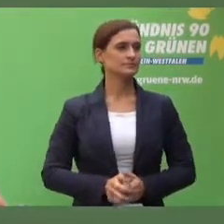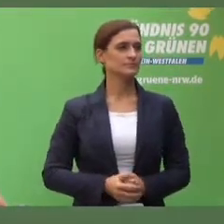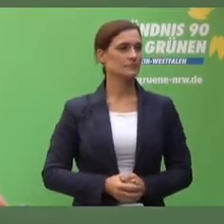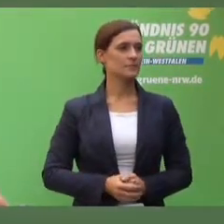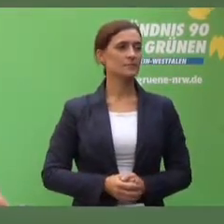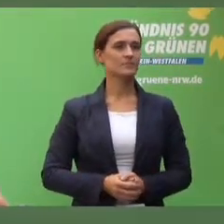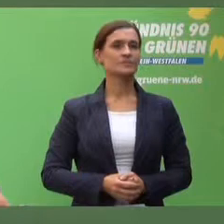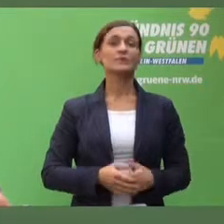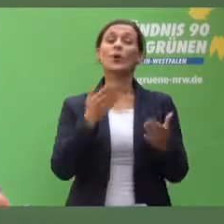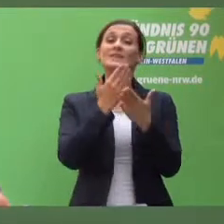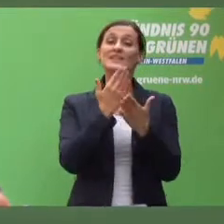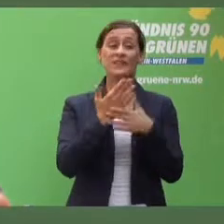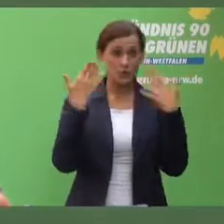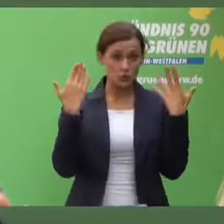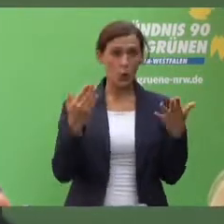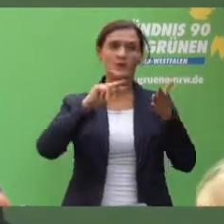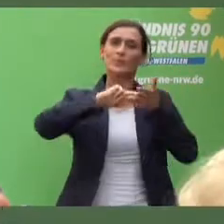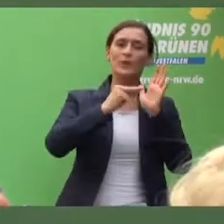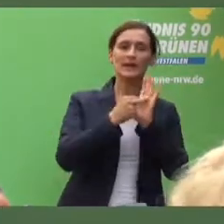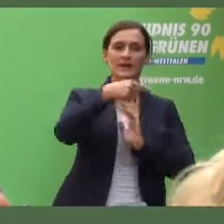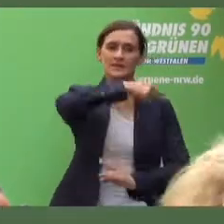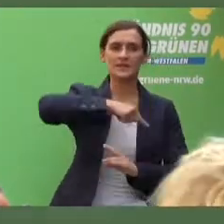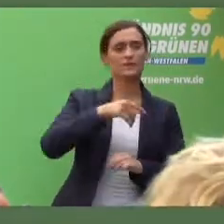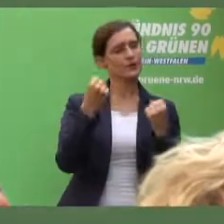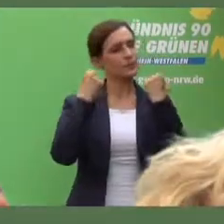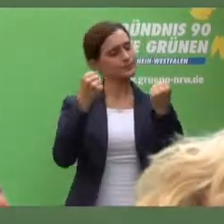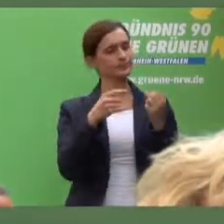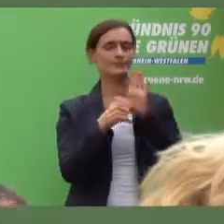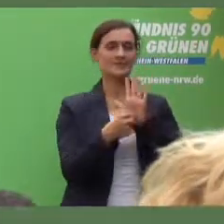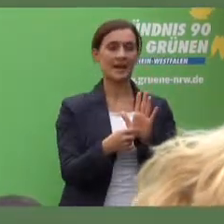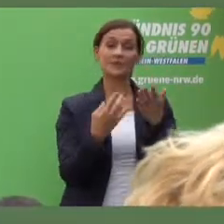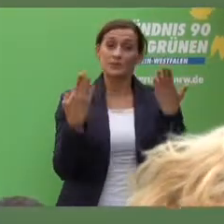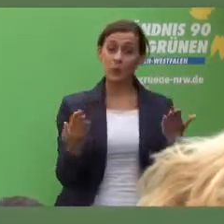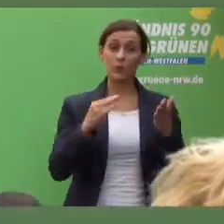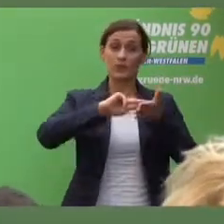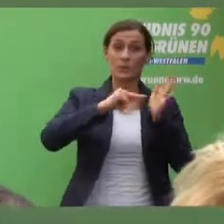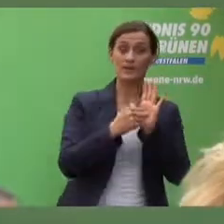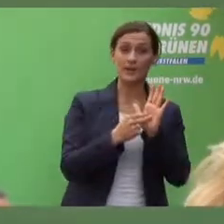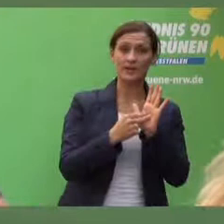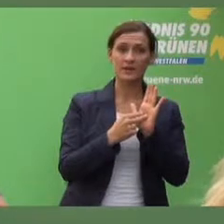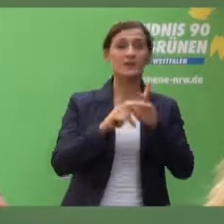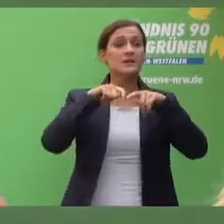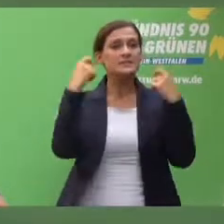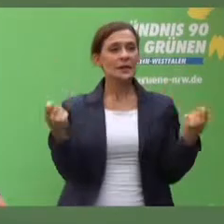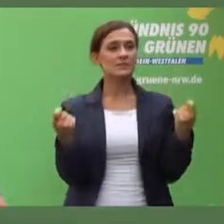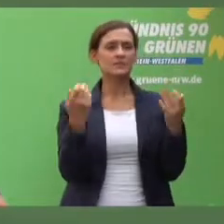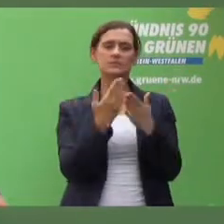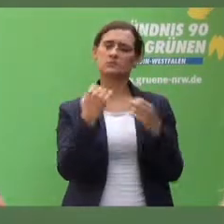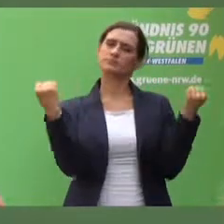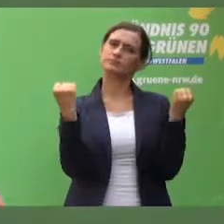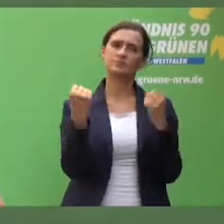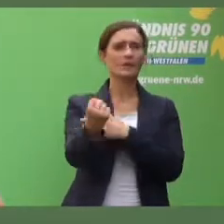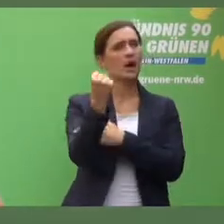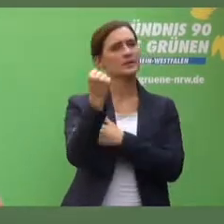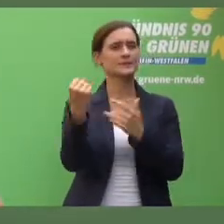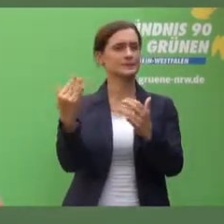Und gegen diese Politik, die wir vertreten, gegen diese Politik gibt es eine massive